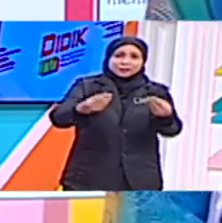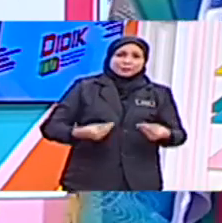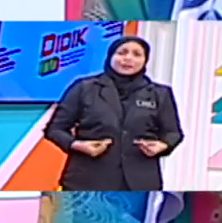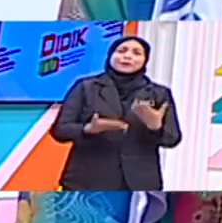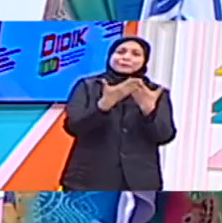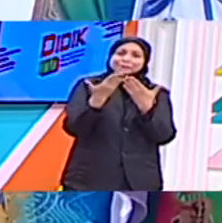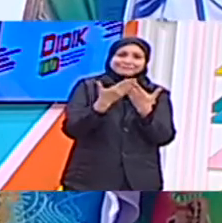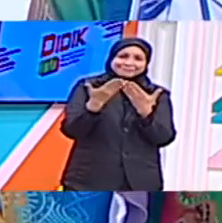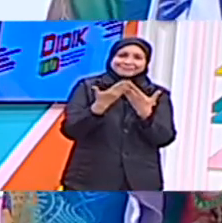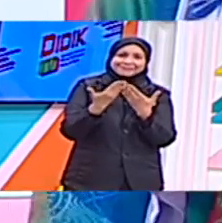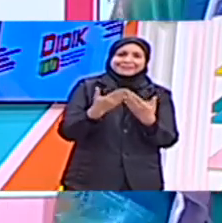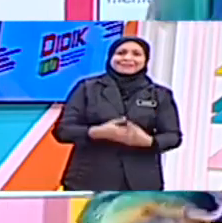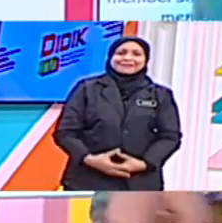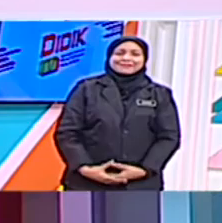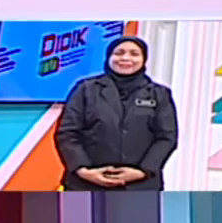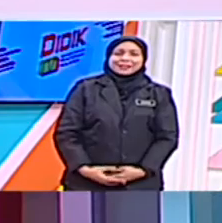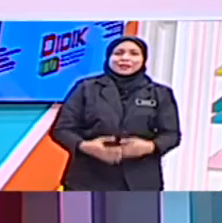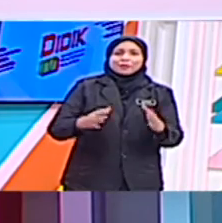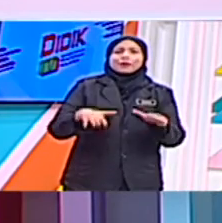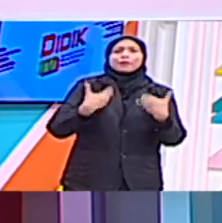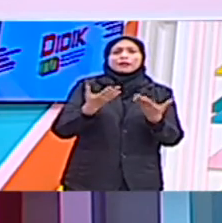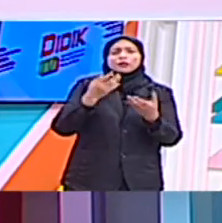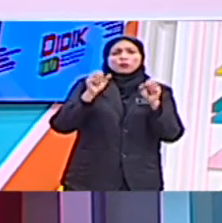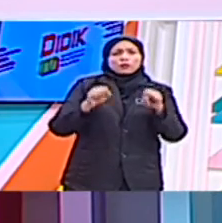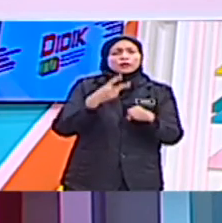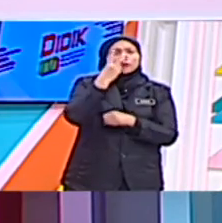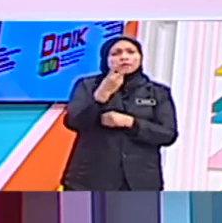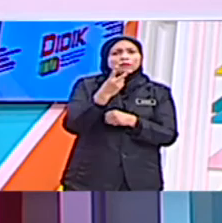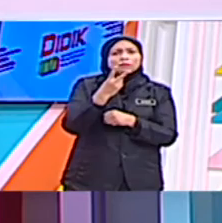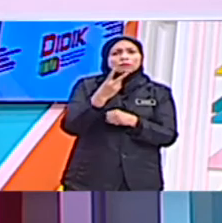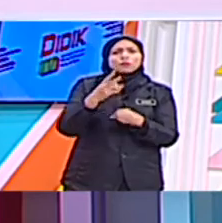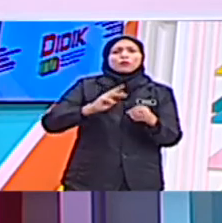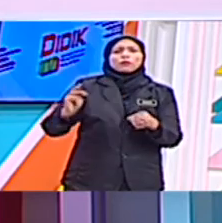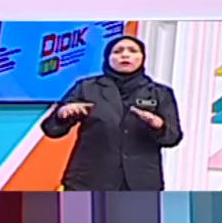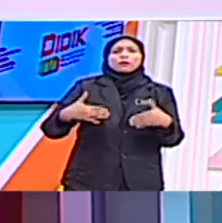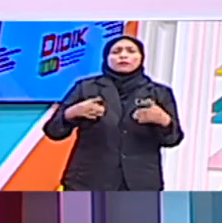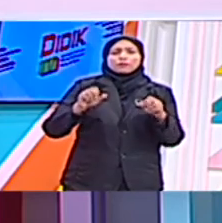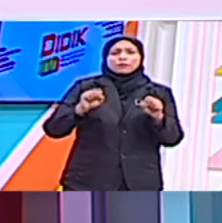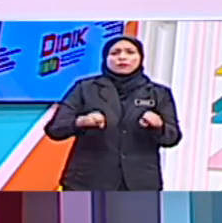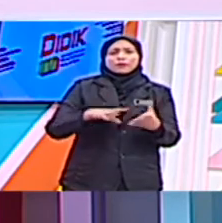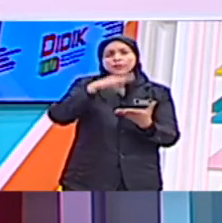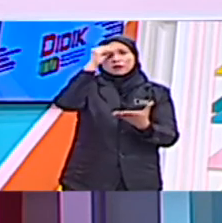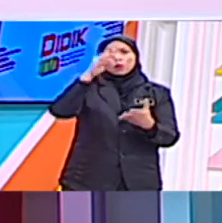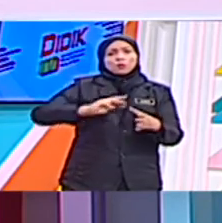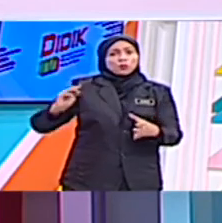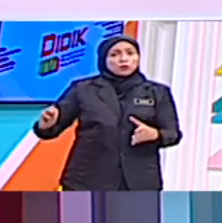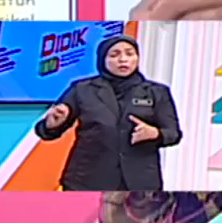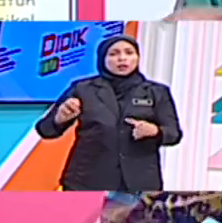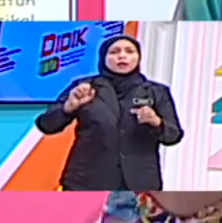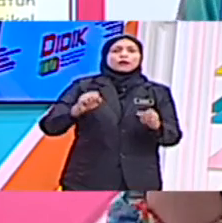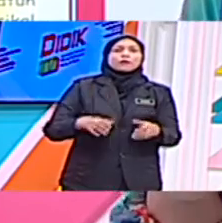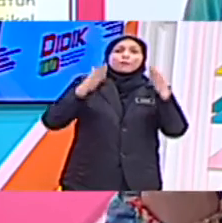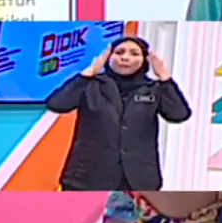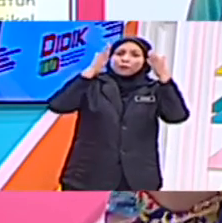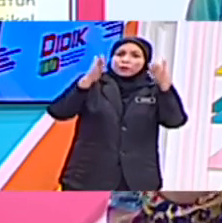mudah. Okey, sejauh mana cikgu nampak kesan dia selepas murid-murid ini belajar topik ini? Kesannya murid-murid lebih cakna